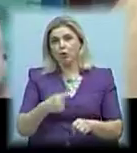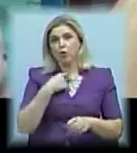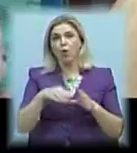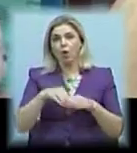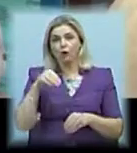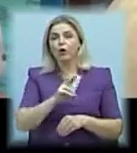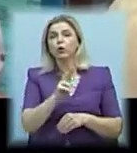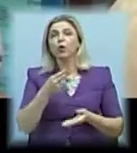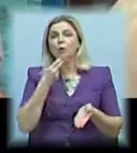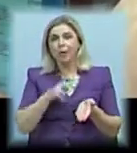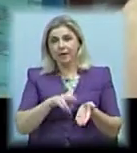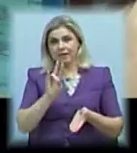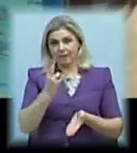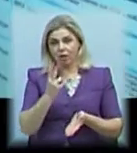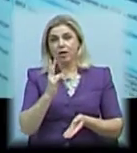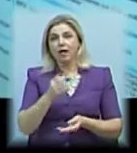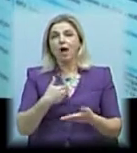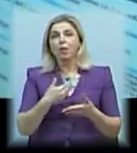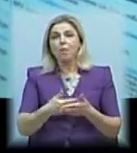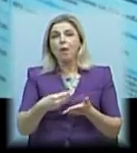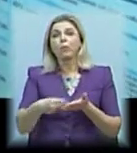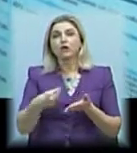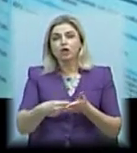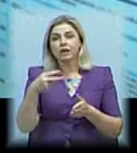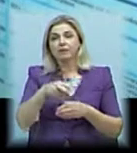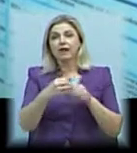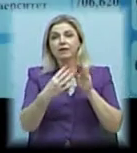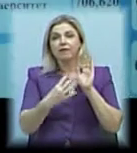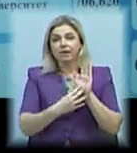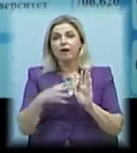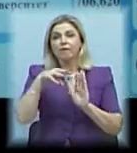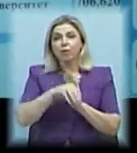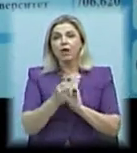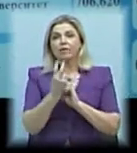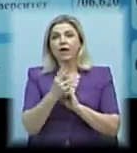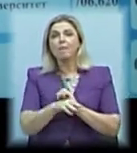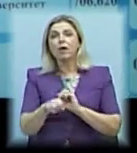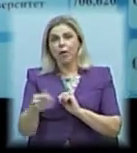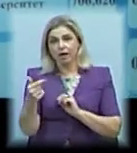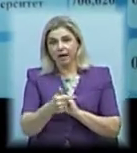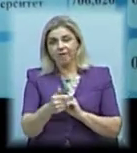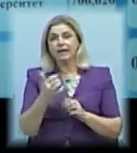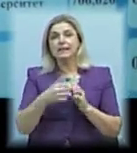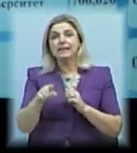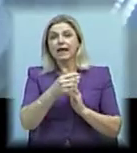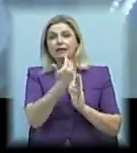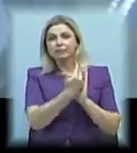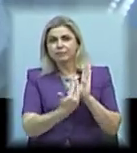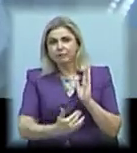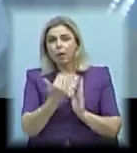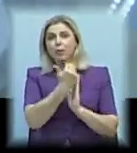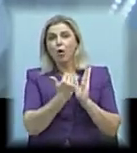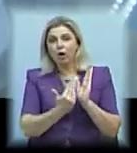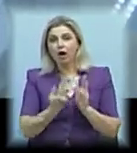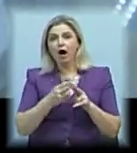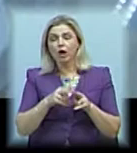прописана у Миколаєві. На громадський бюджет 2019 року передбачено 12 мільйонів гривень. Серед проєктів, які були допущені